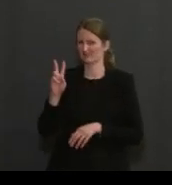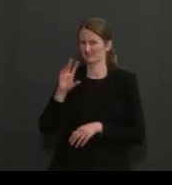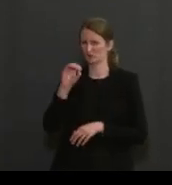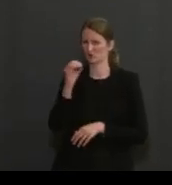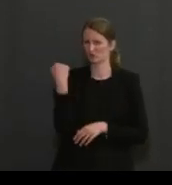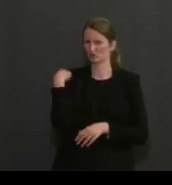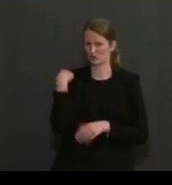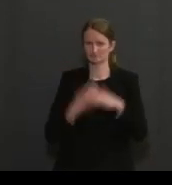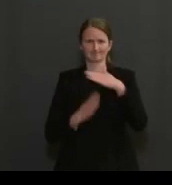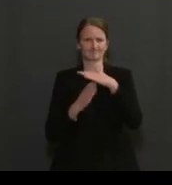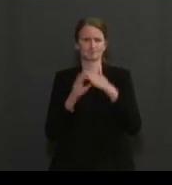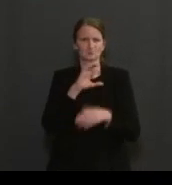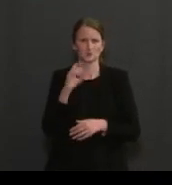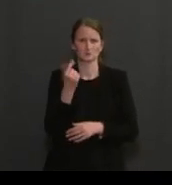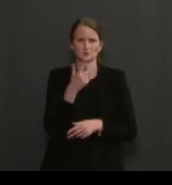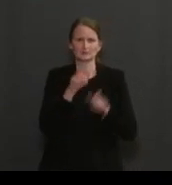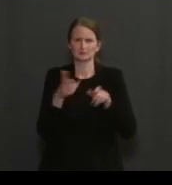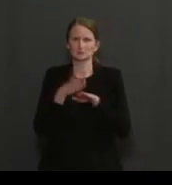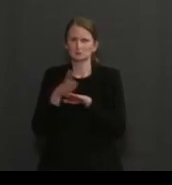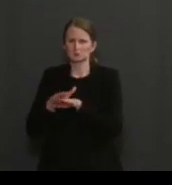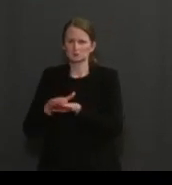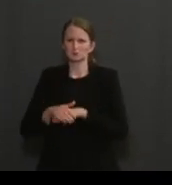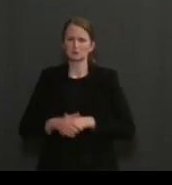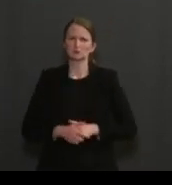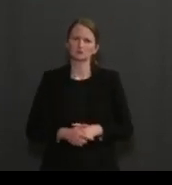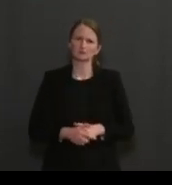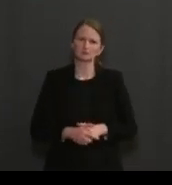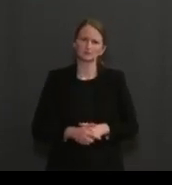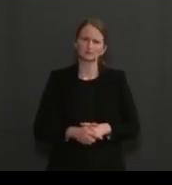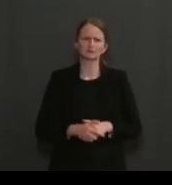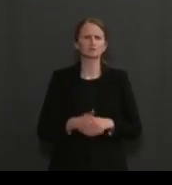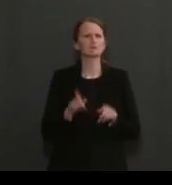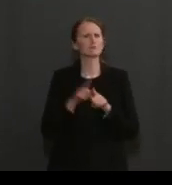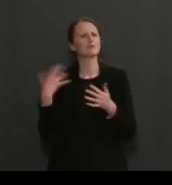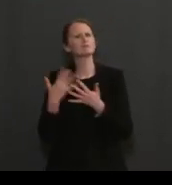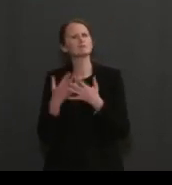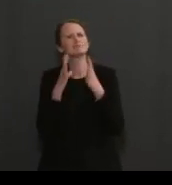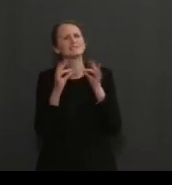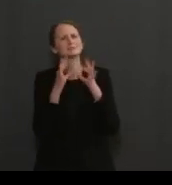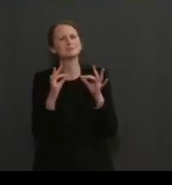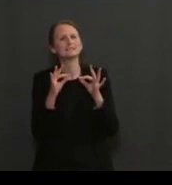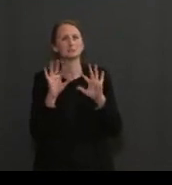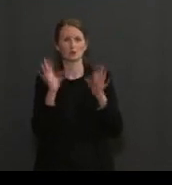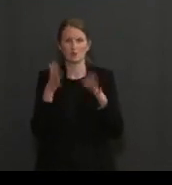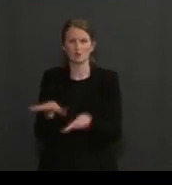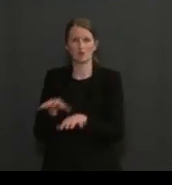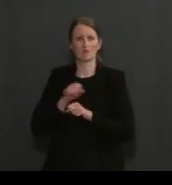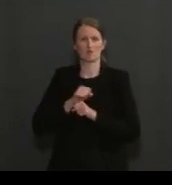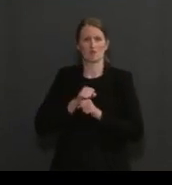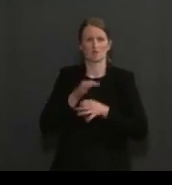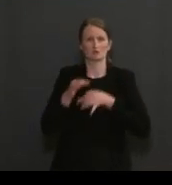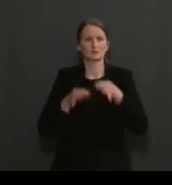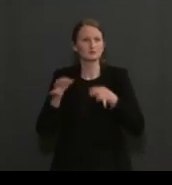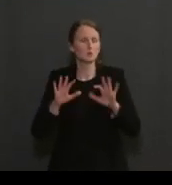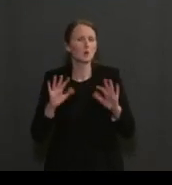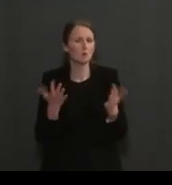Alors, on parle beaucoup ces derniers temps des modes de transmission du virus et vous savez que très classiquement, on décrit, et on décrit